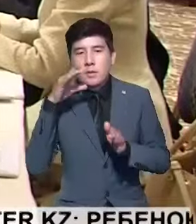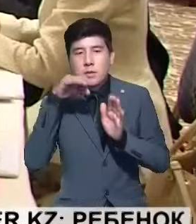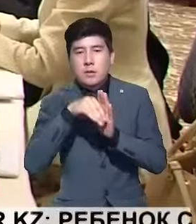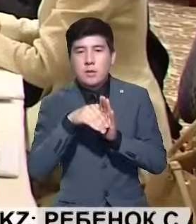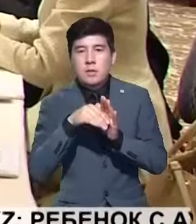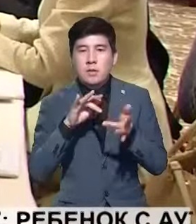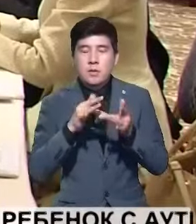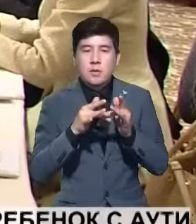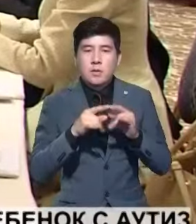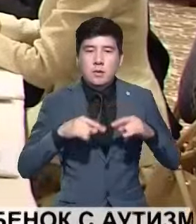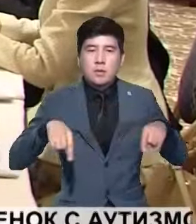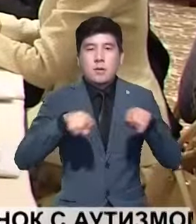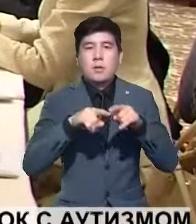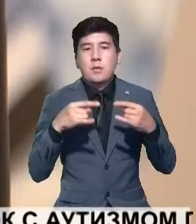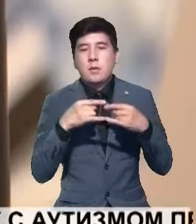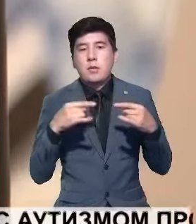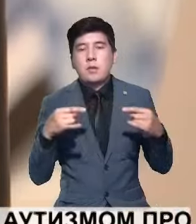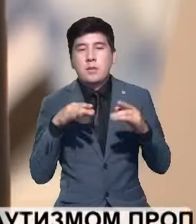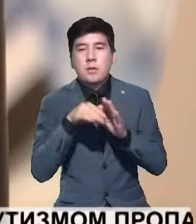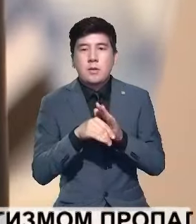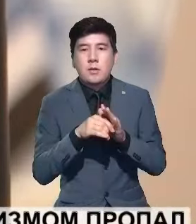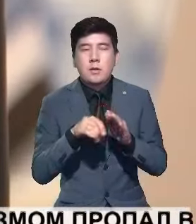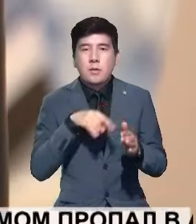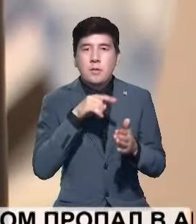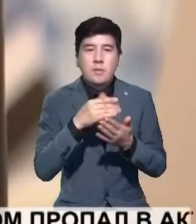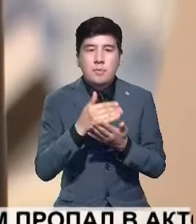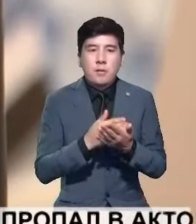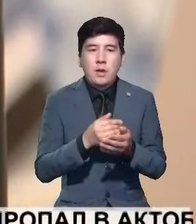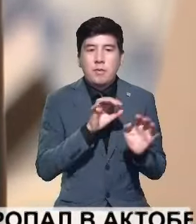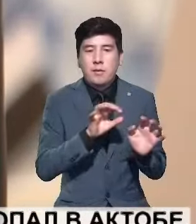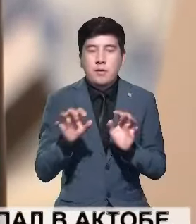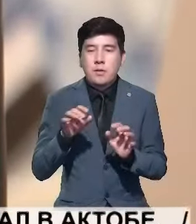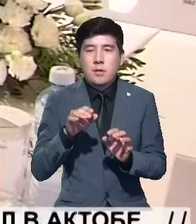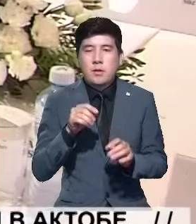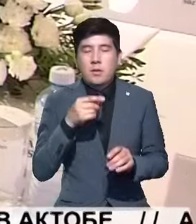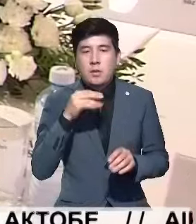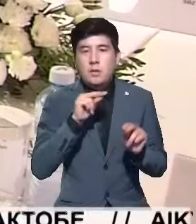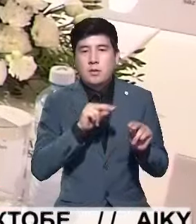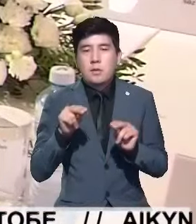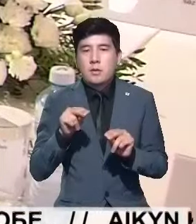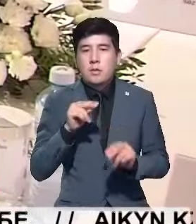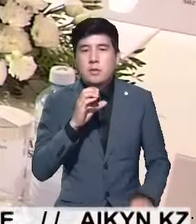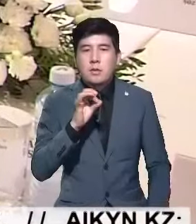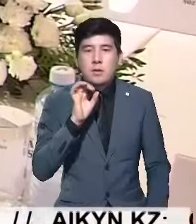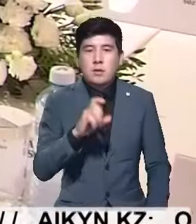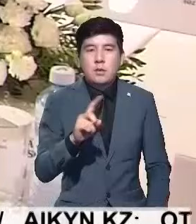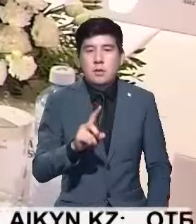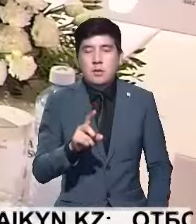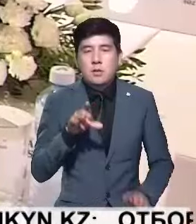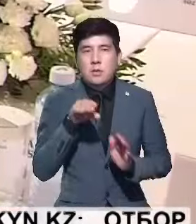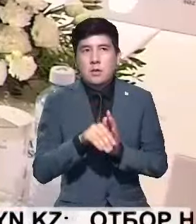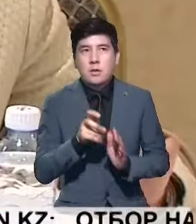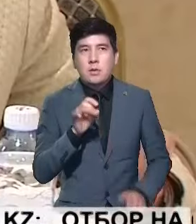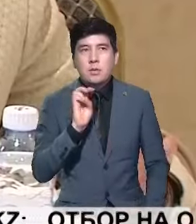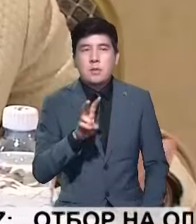стола выступили Казахстанский медиа-альянс совместно с Международным фондом защиты свободы слова «Адельсюз». Обсуждая насущные вопросы,